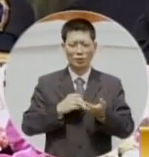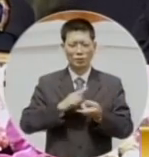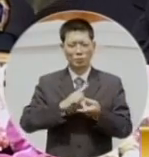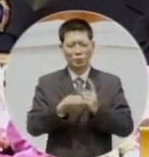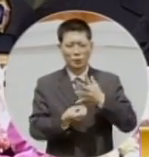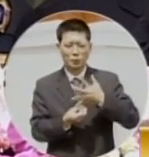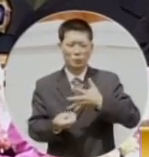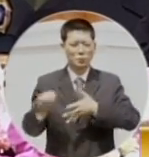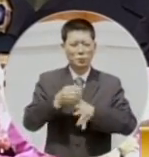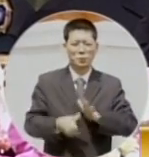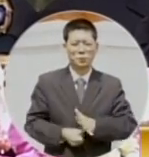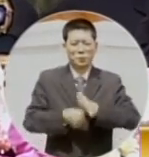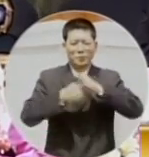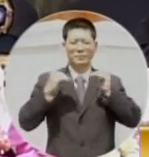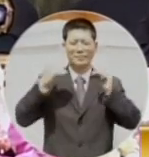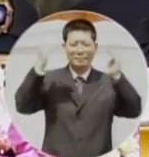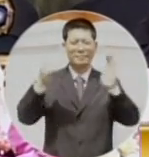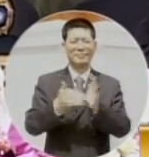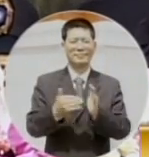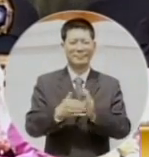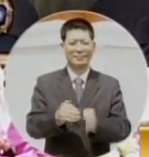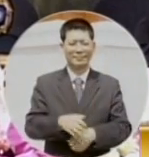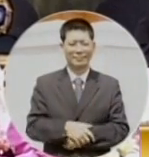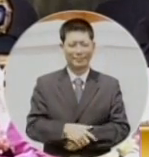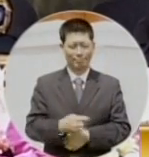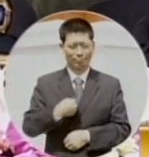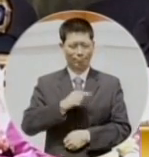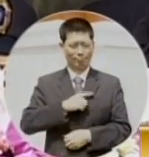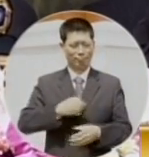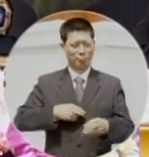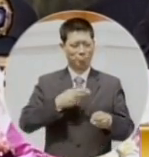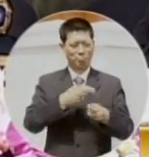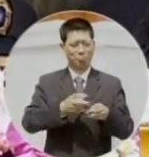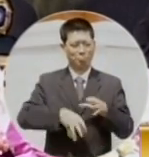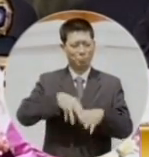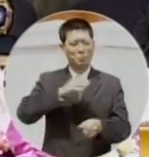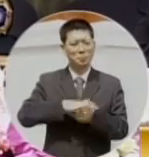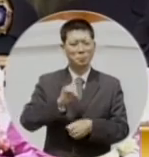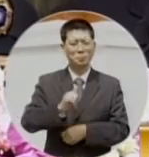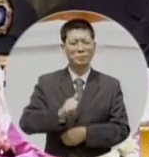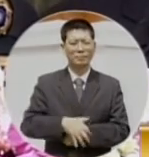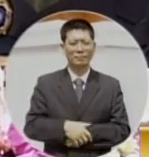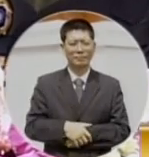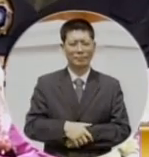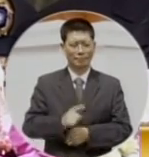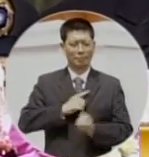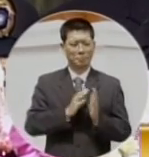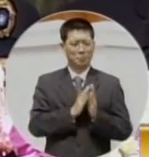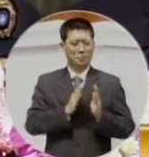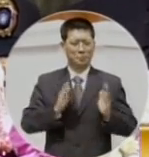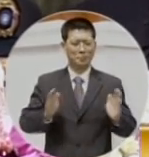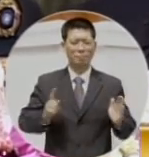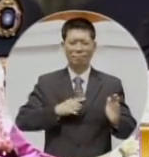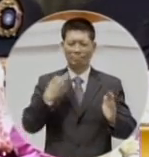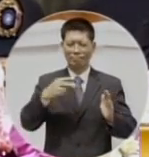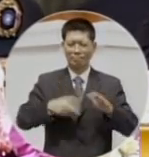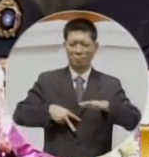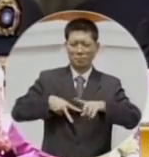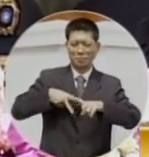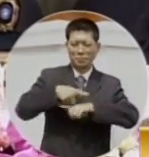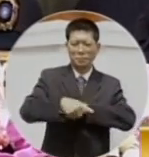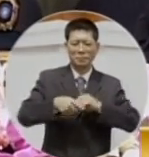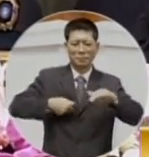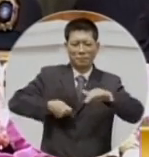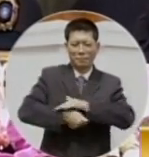大人，咱充满信心，破开心内的门窗，走向全世